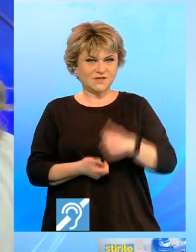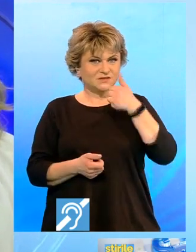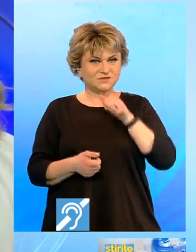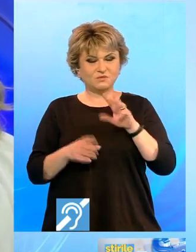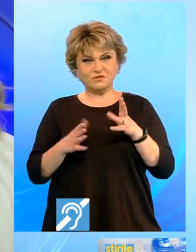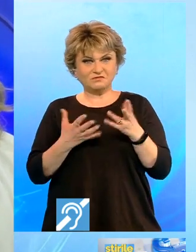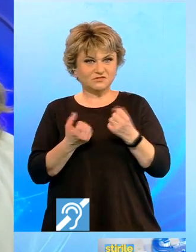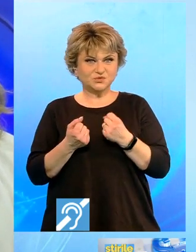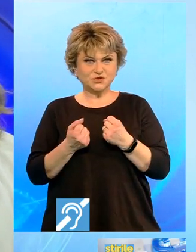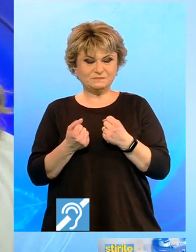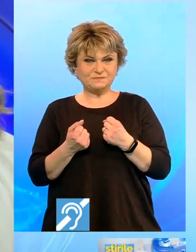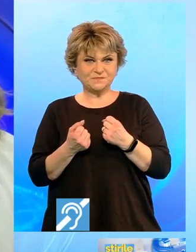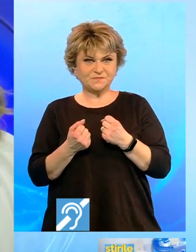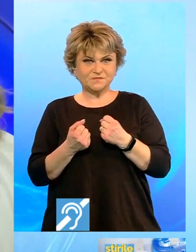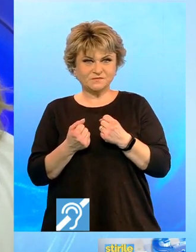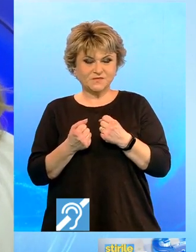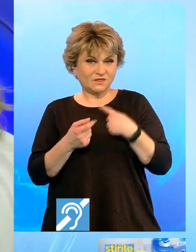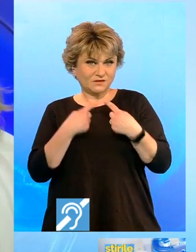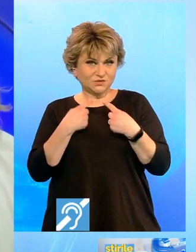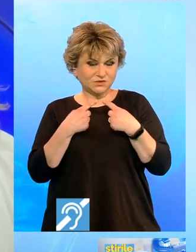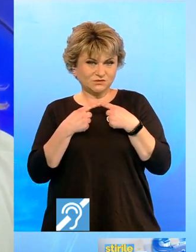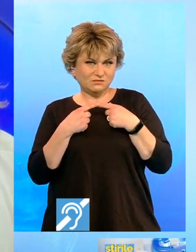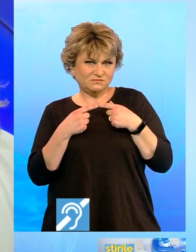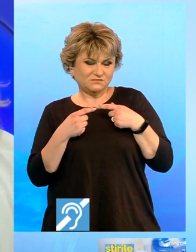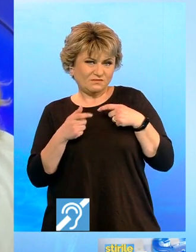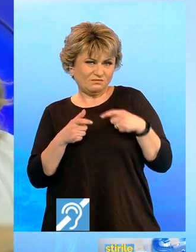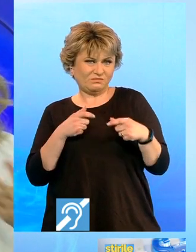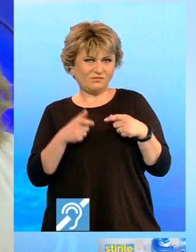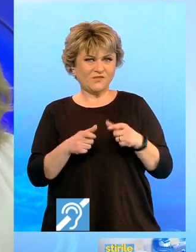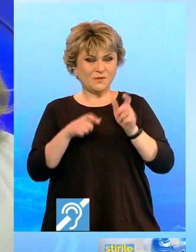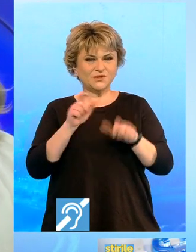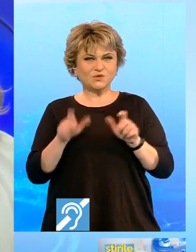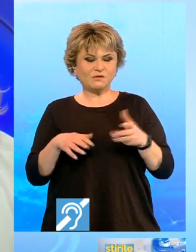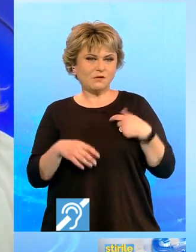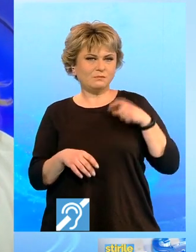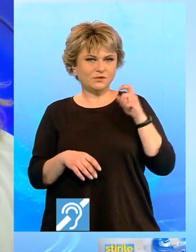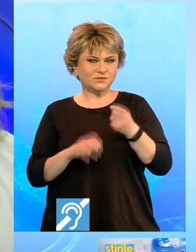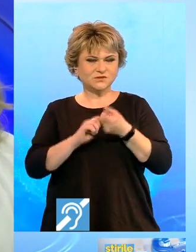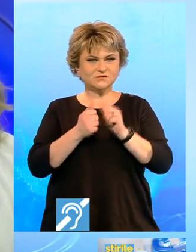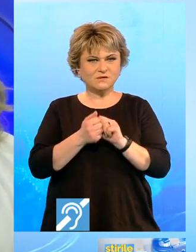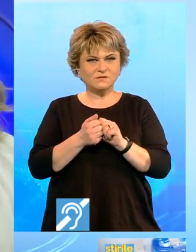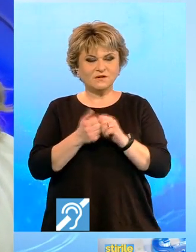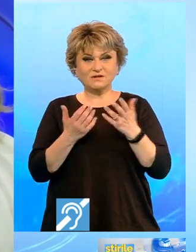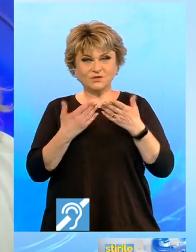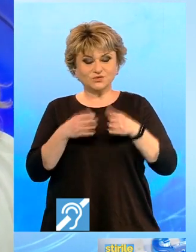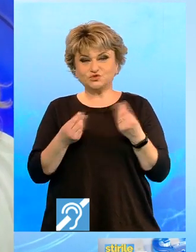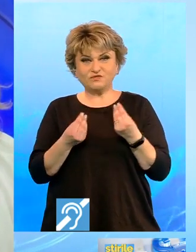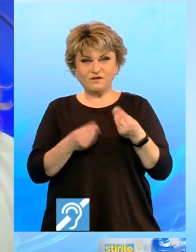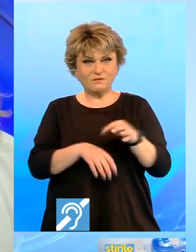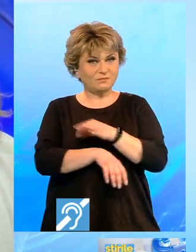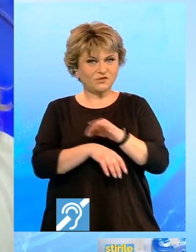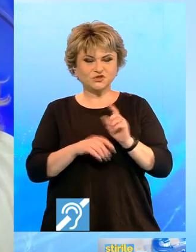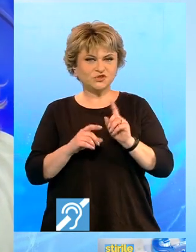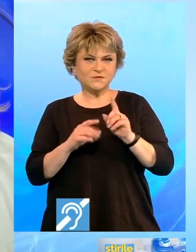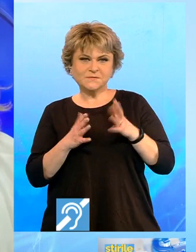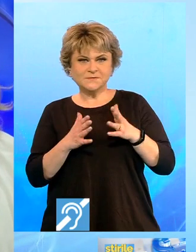poate aduce discuții în contradictoriu cu persoane care fie le-au promis, fie cu care au început niște proiecte și lucrurile nu